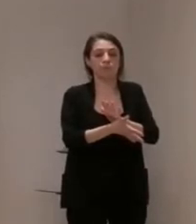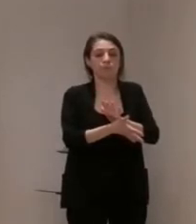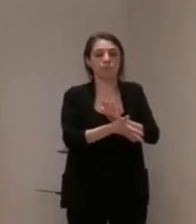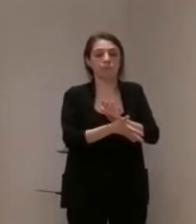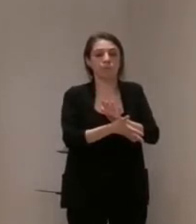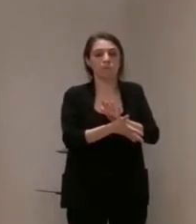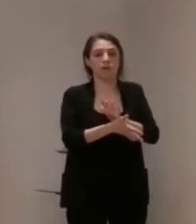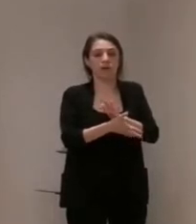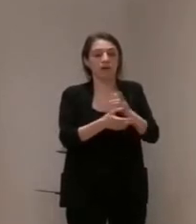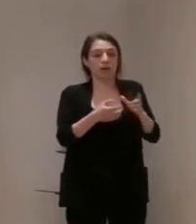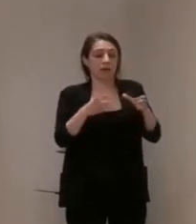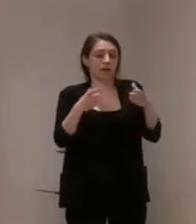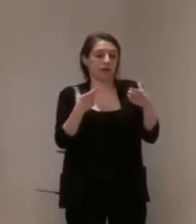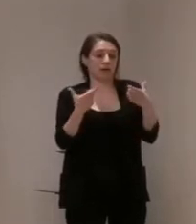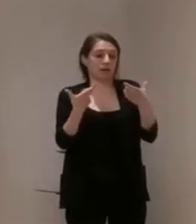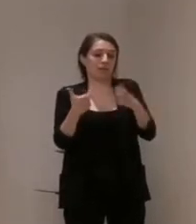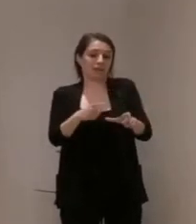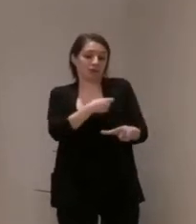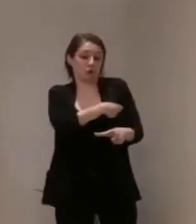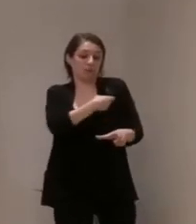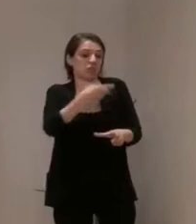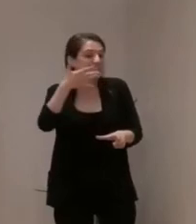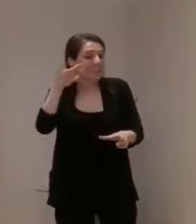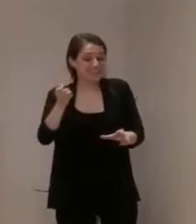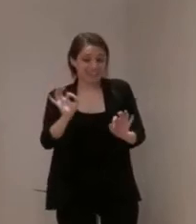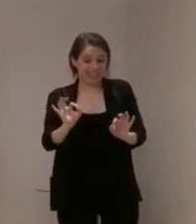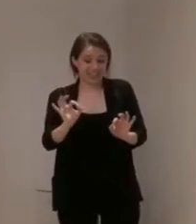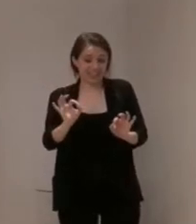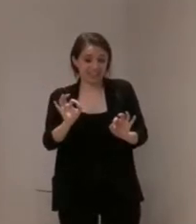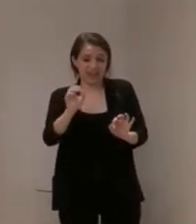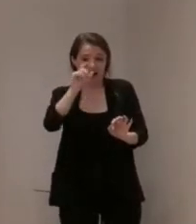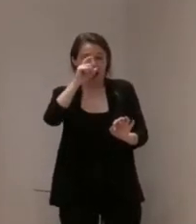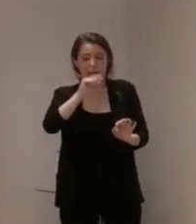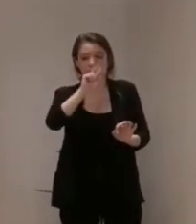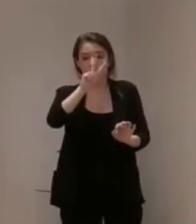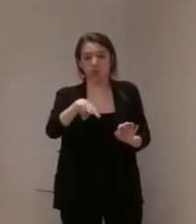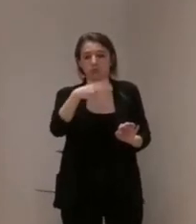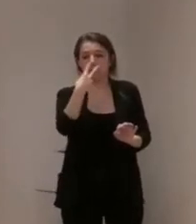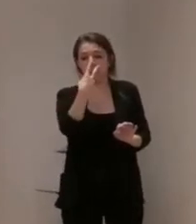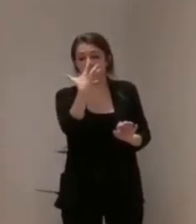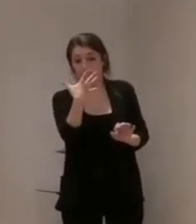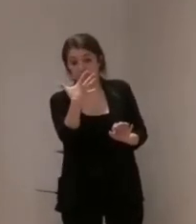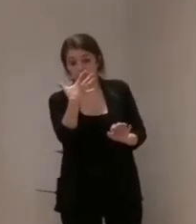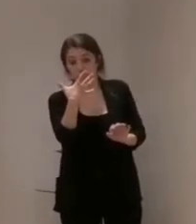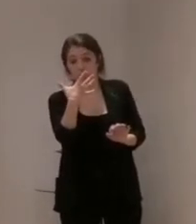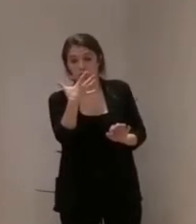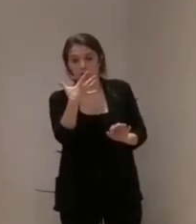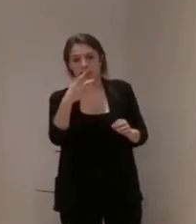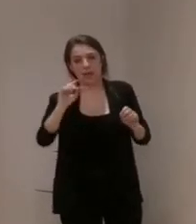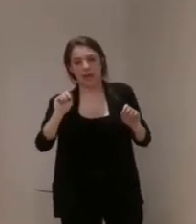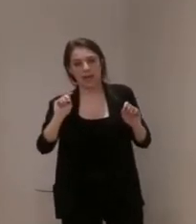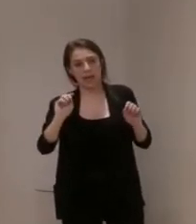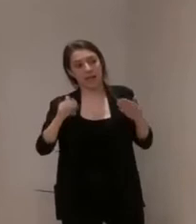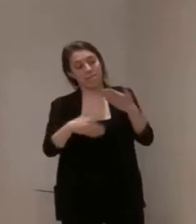la Comissió de la Dignitat, l'any 2005, ja vam començar a reclamar això.